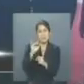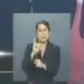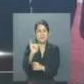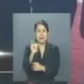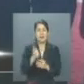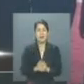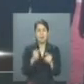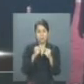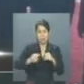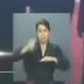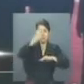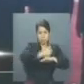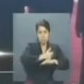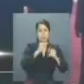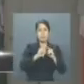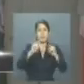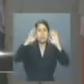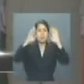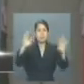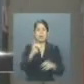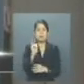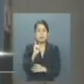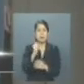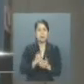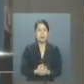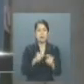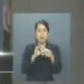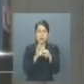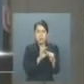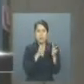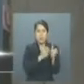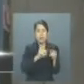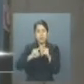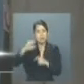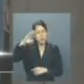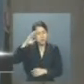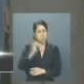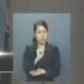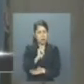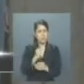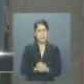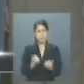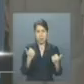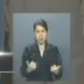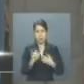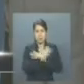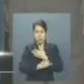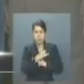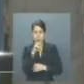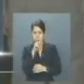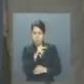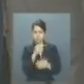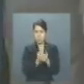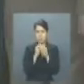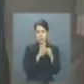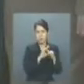ที่ยังไม่มีประสบการณ์ทางการเมืองและการปกครองและการทหารก็ทำให้นานาชาติต้องจับตาสถานการณ์ในเกาหลีเหนือกันอย่างใกล้ชิดนะค